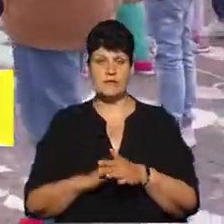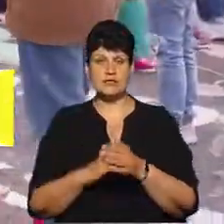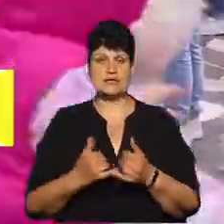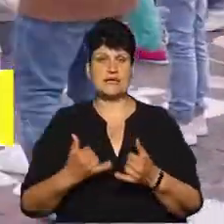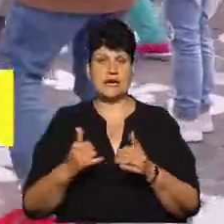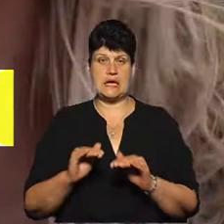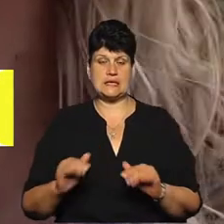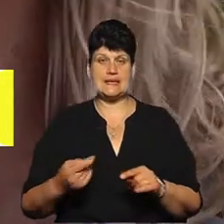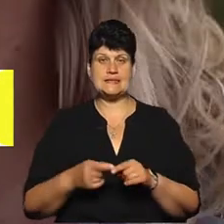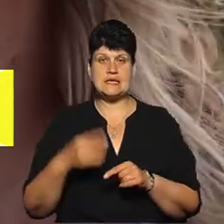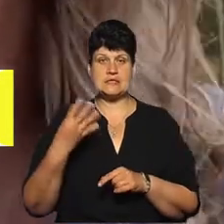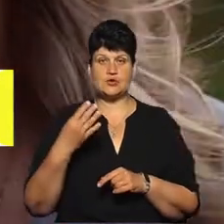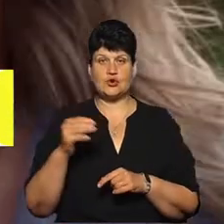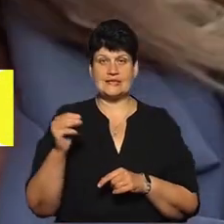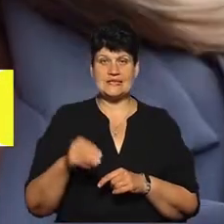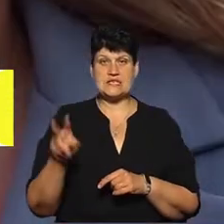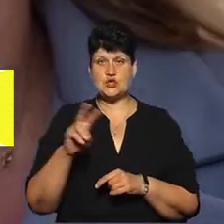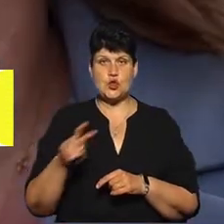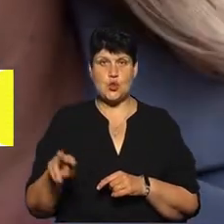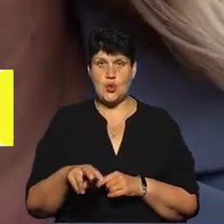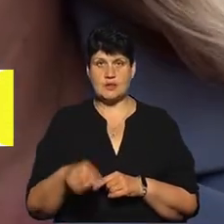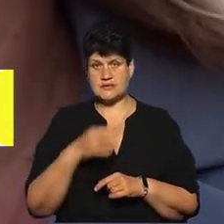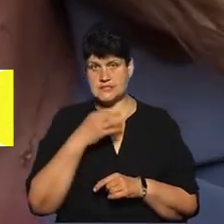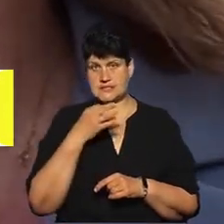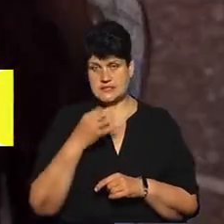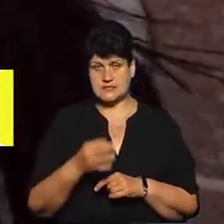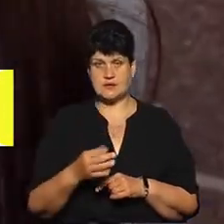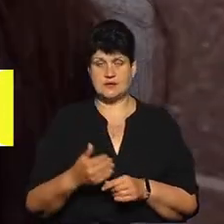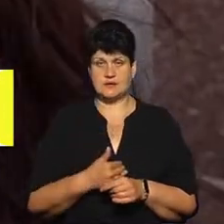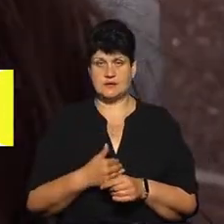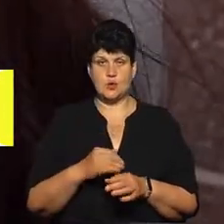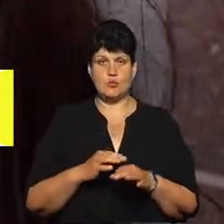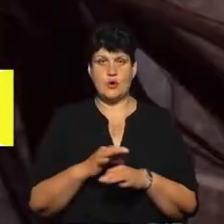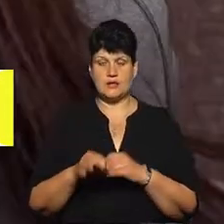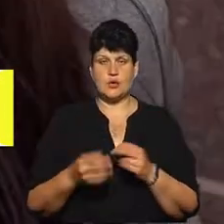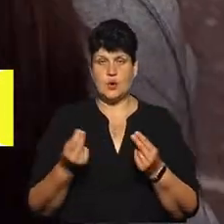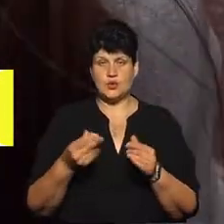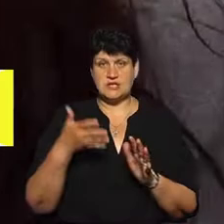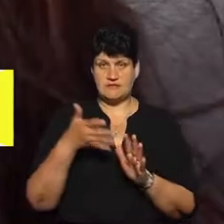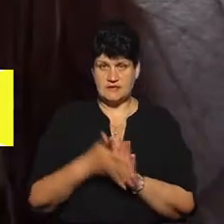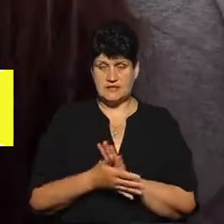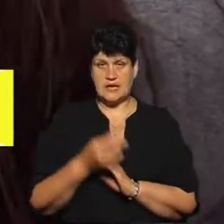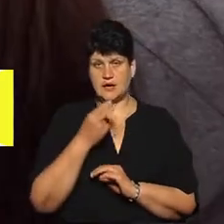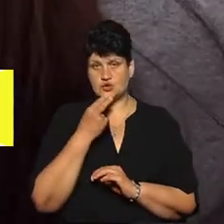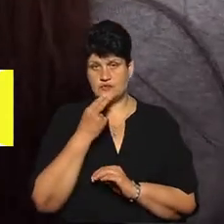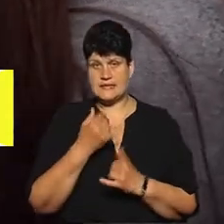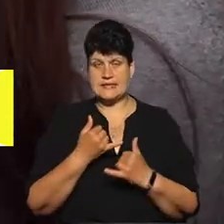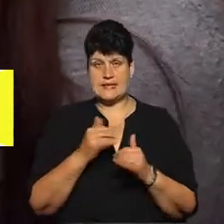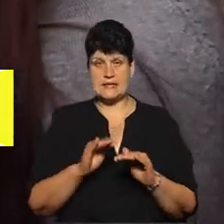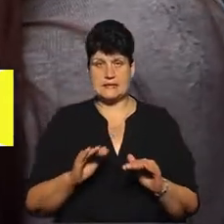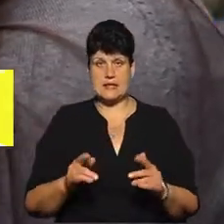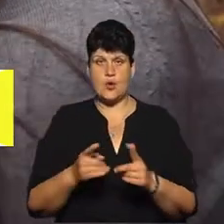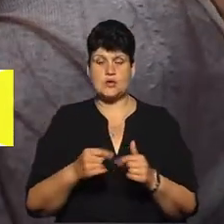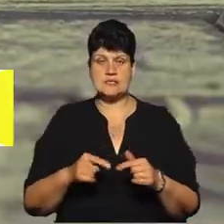доларів, розповіла ініціаторка проєкту Марія Молодика. За її словами, кошти витратили на харчування для дітей, організацію майстер-класів